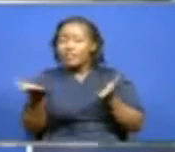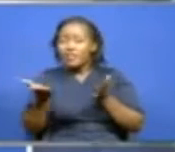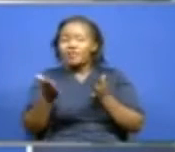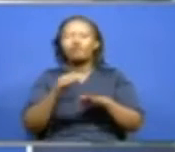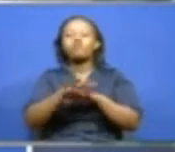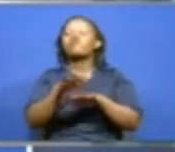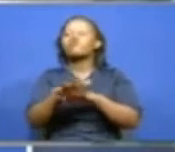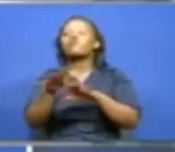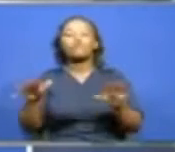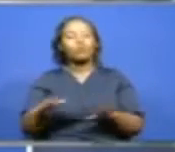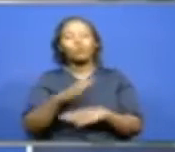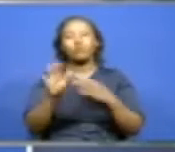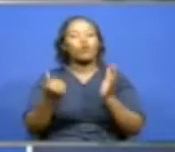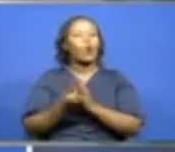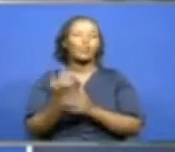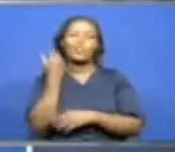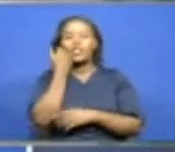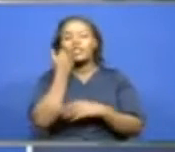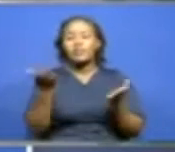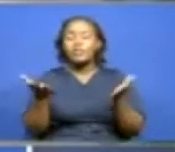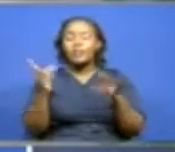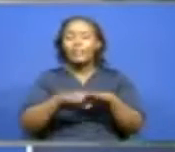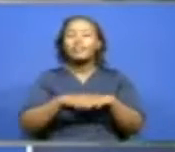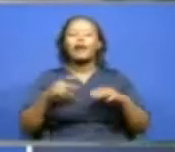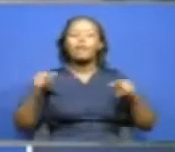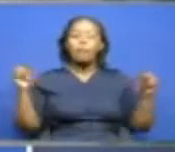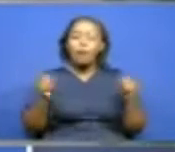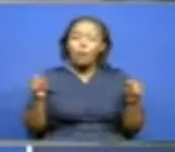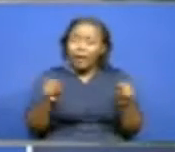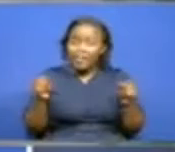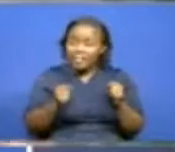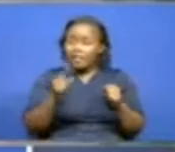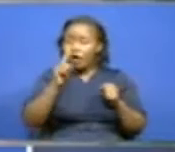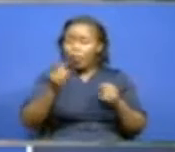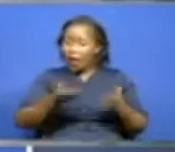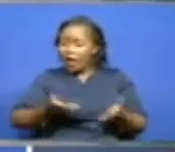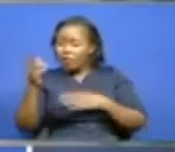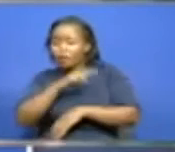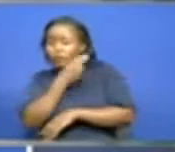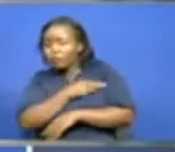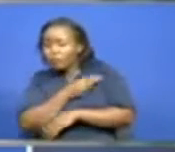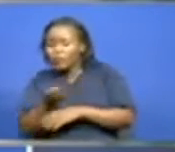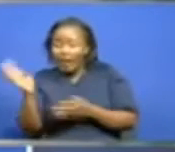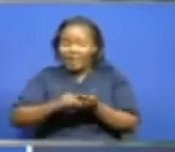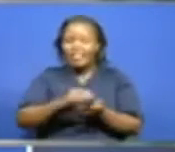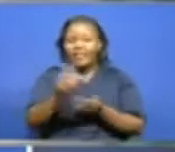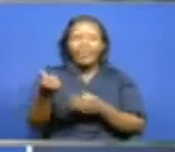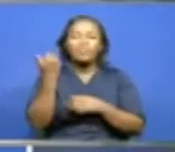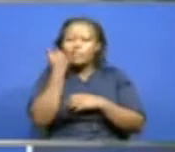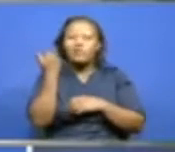ndio huyo na yeye anashikwa. Malali ikimpata, ukichukua mmoja hospitali ukirudi utapata mwingine na yeye